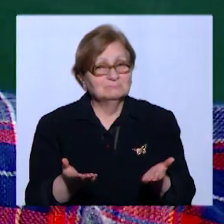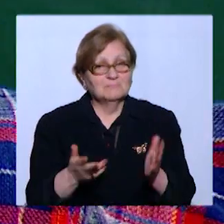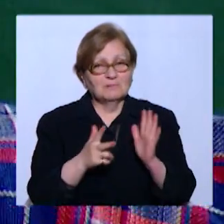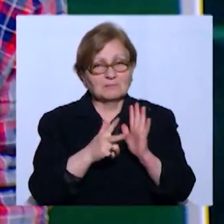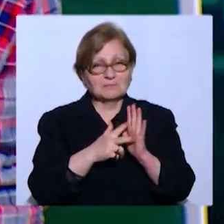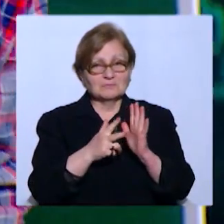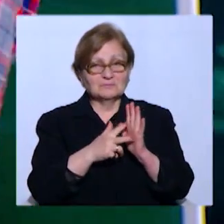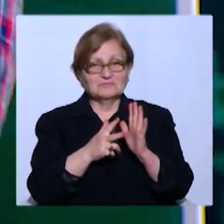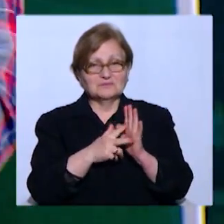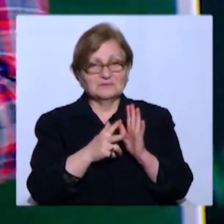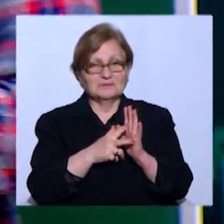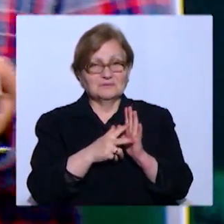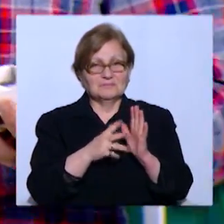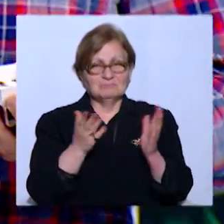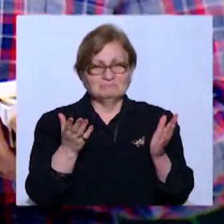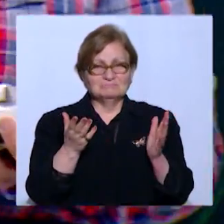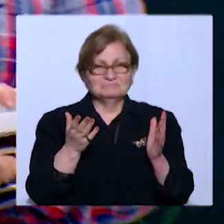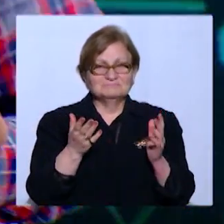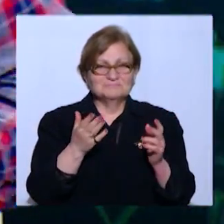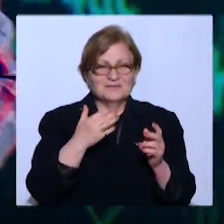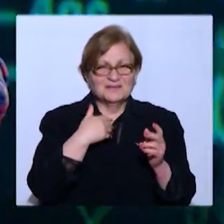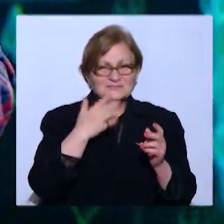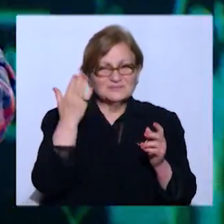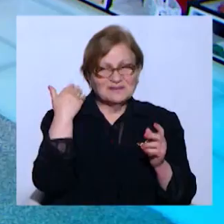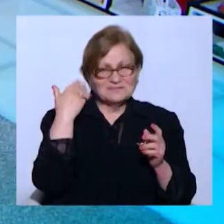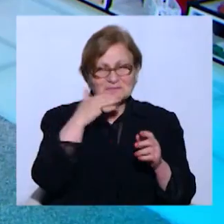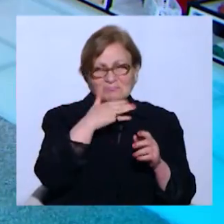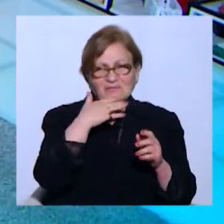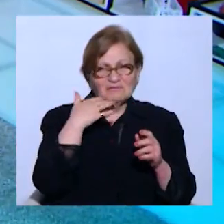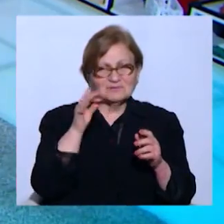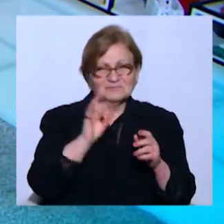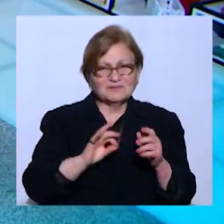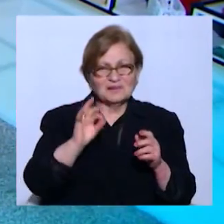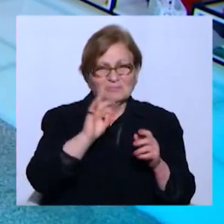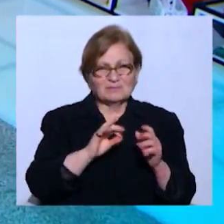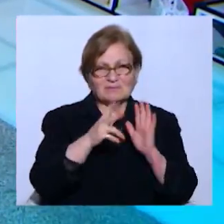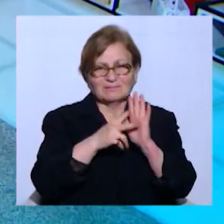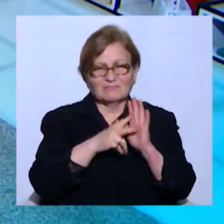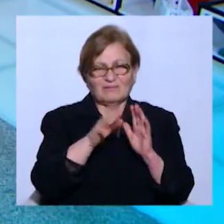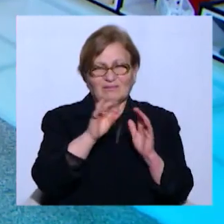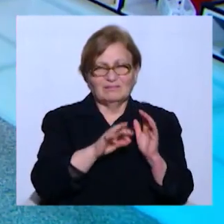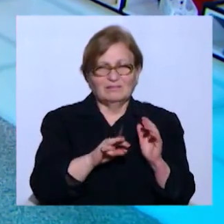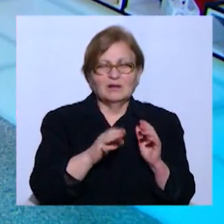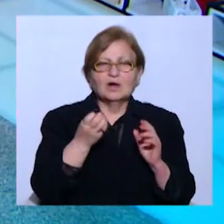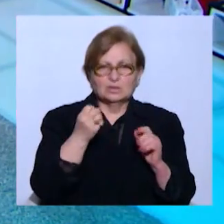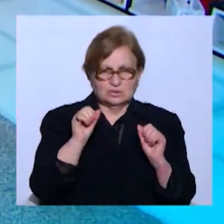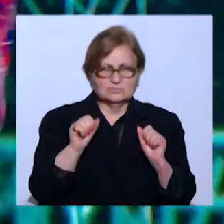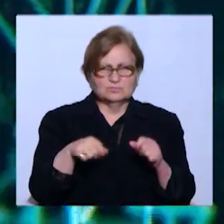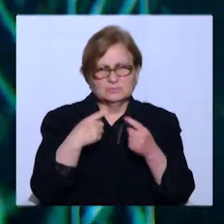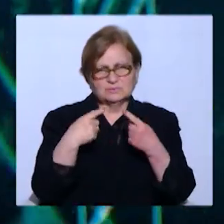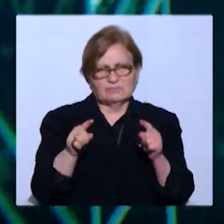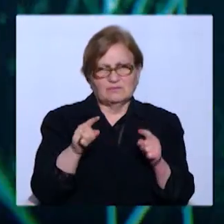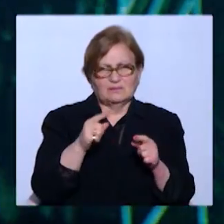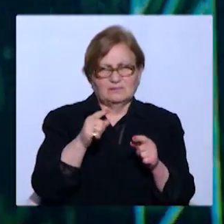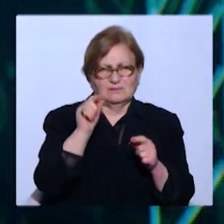რუიანი გამოვიდა. ამაზე ჩვენ ბევრი ვისაუბრეთ. ხეთ როგორი რუიანი გამოვიდა. კიდე შემიძლია, კიდე